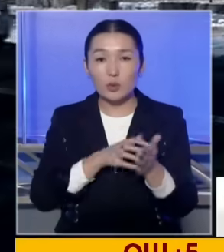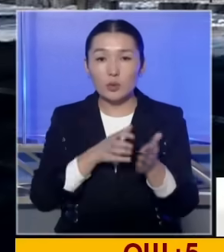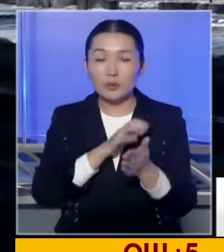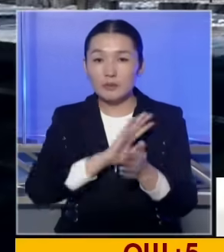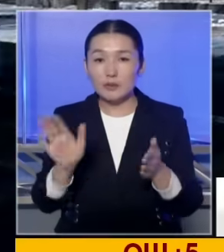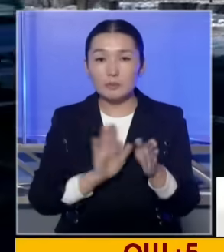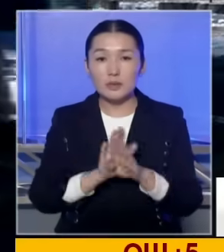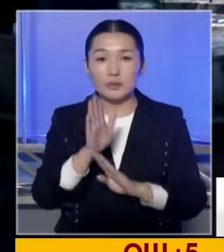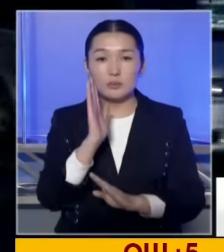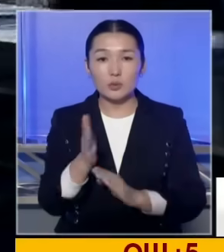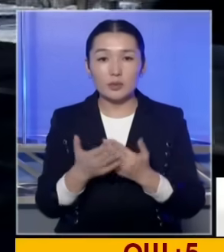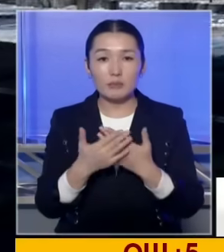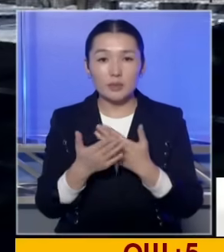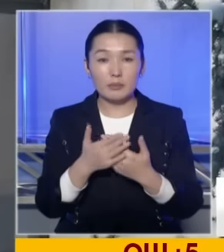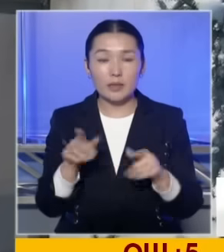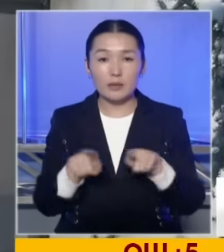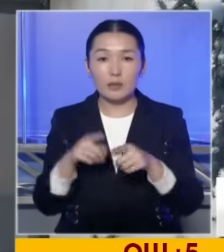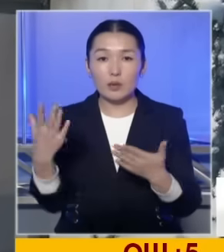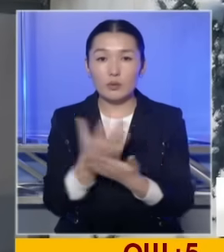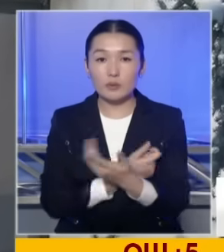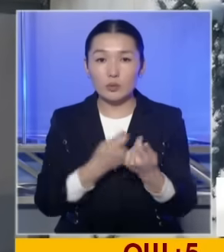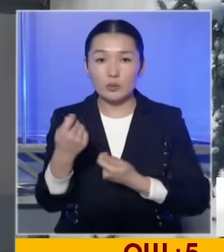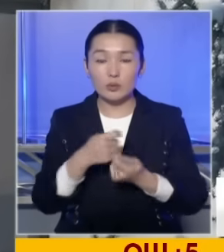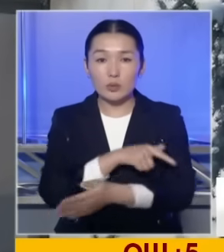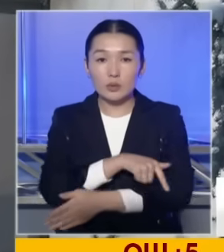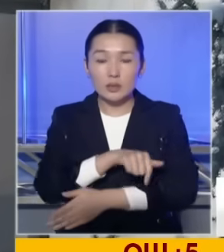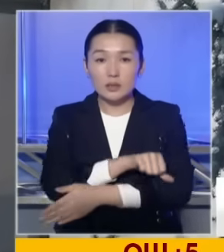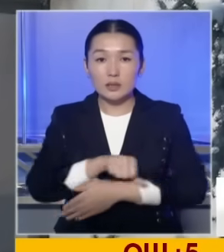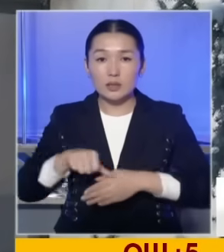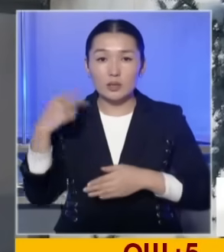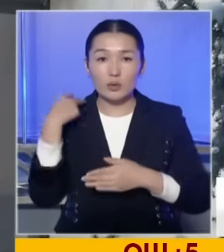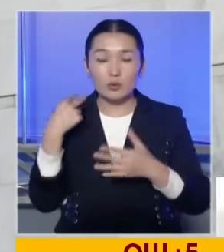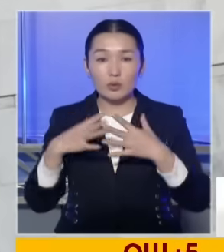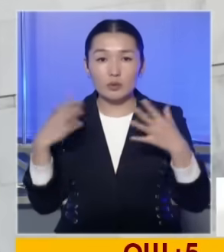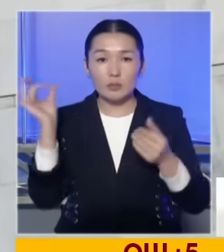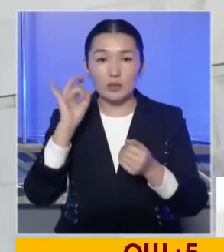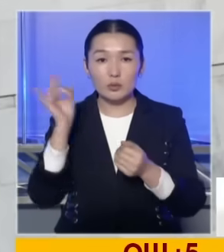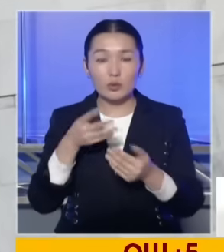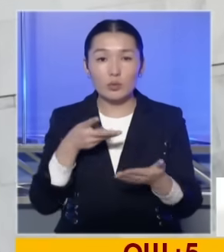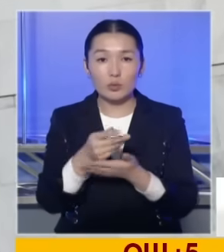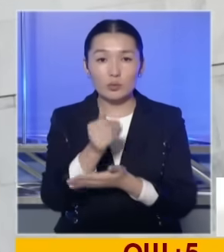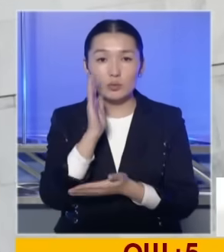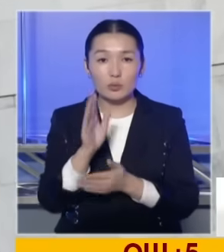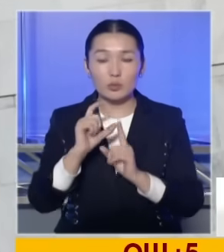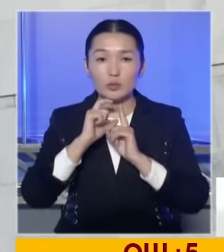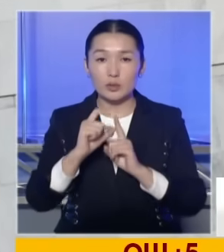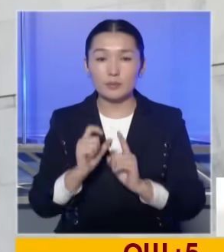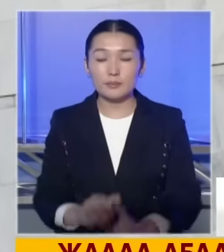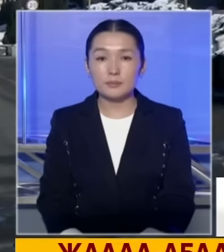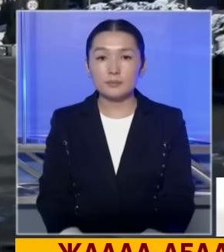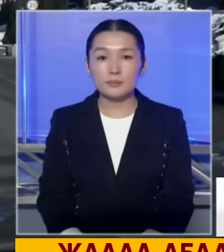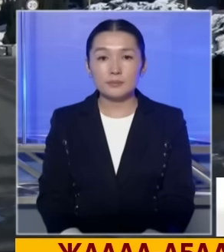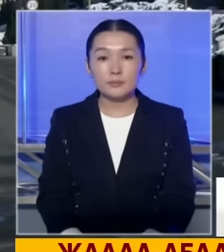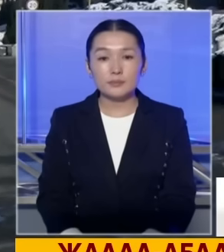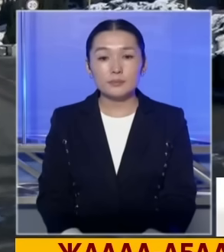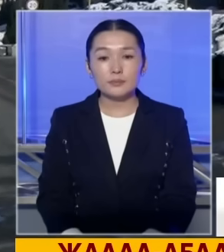профицит болжолдонуп жатат. Мындай ийгиликти өкмөт тышкы карыздын эң жогорку көлөмүн төлөй турган мезгилде убадалады. Калыгул Асанбаев, Азамат